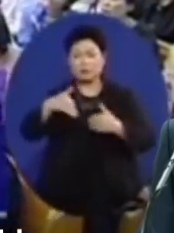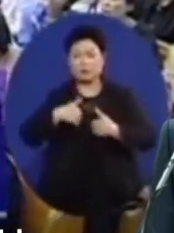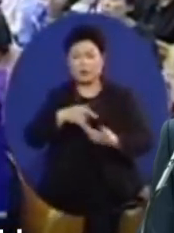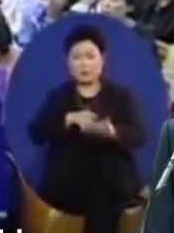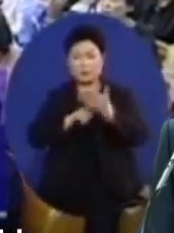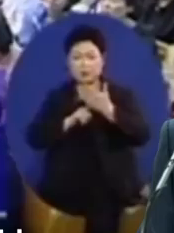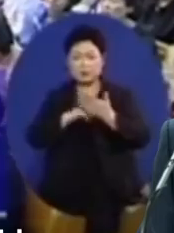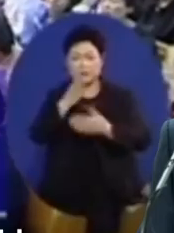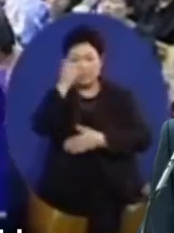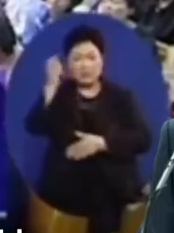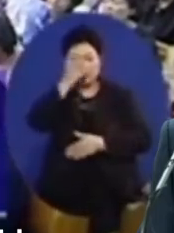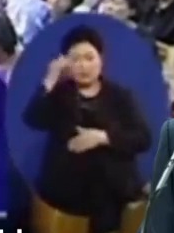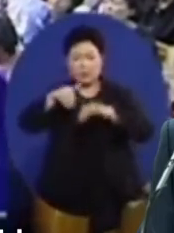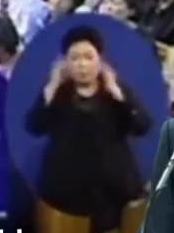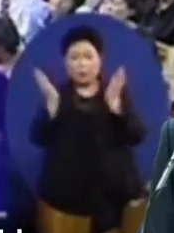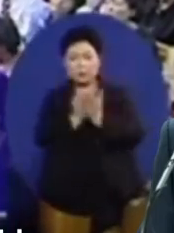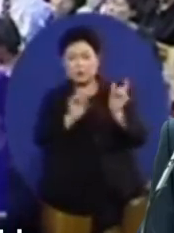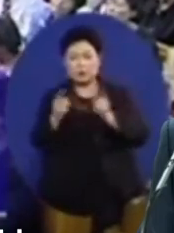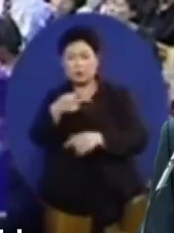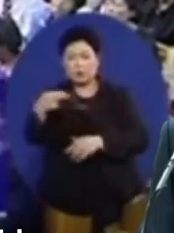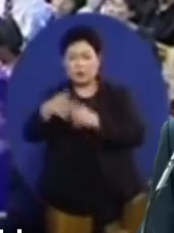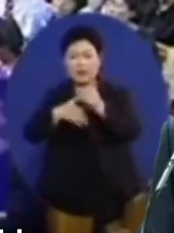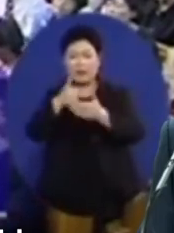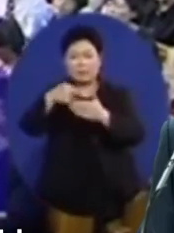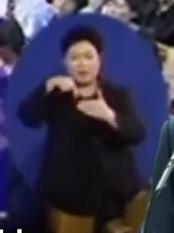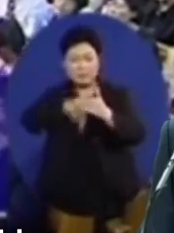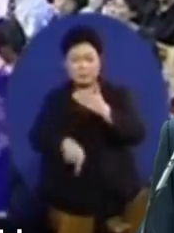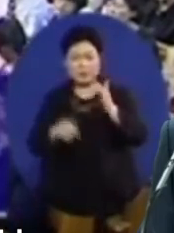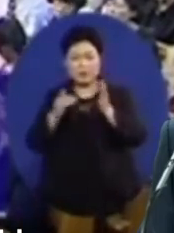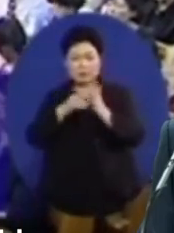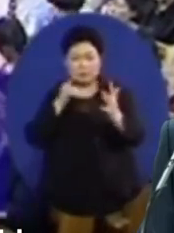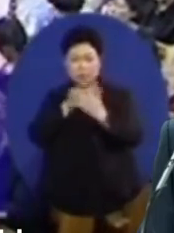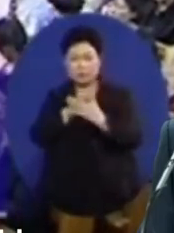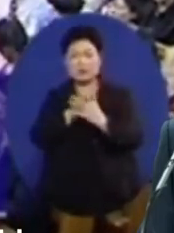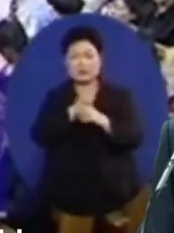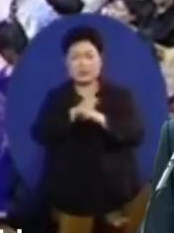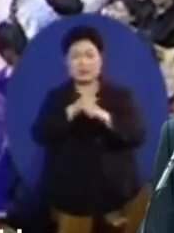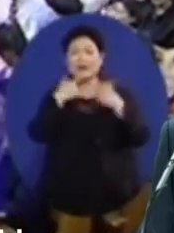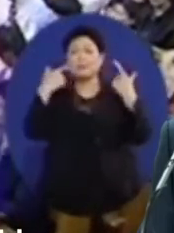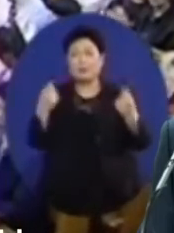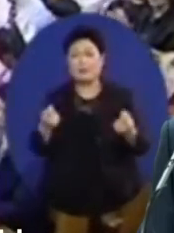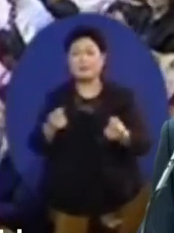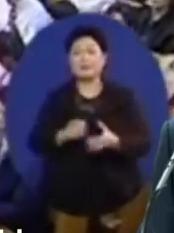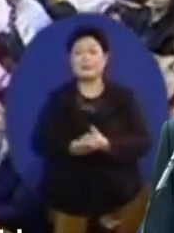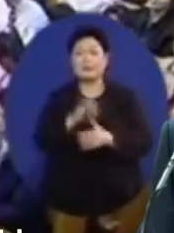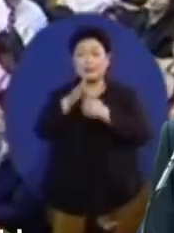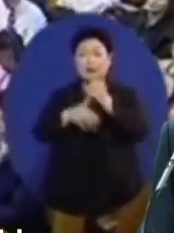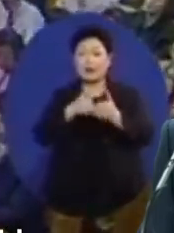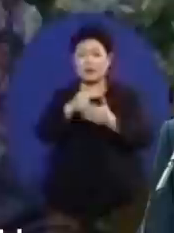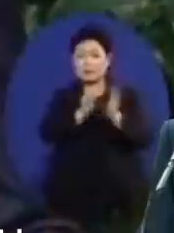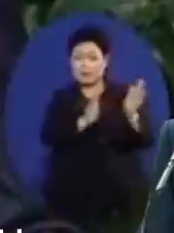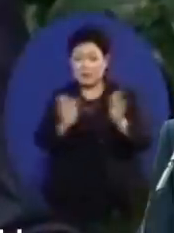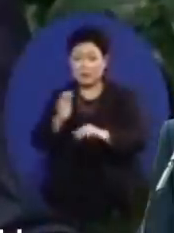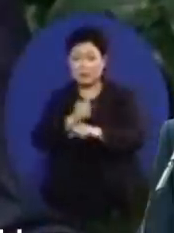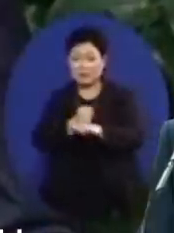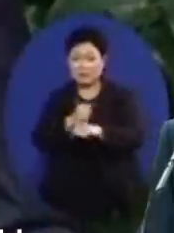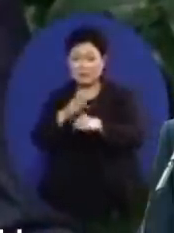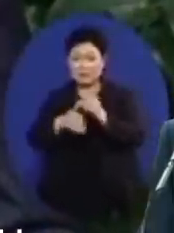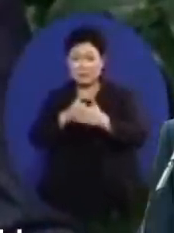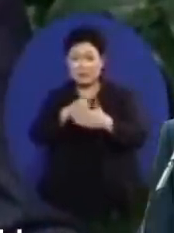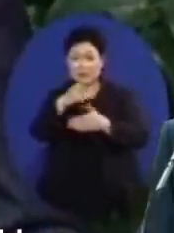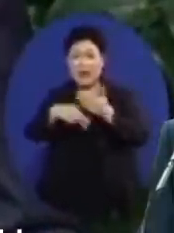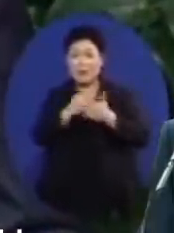보이셨으니 성령은 모든 것 곧 하나님의 깊은 것이라도 통달하시느니라. 하나님은 예비하시는 하나님, 야훼